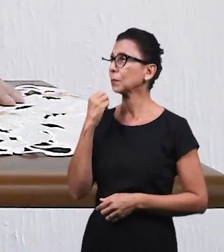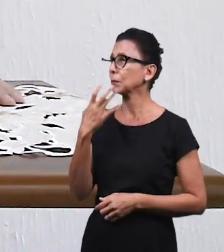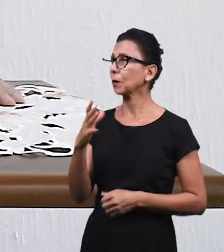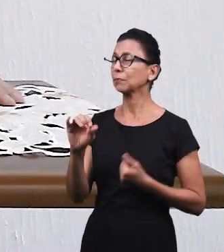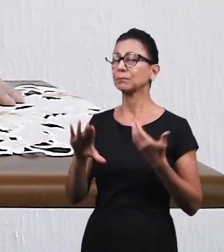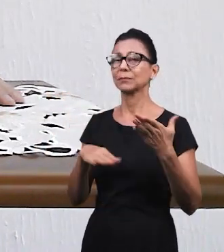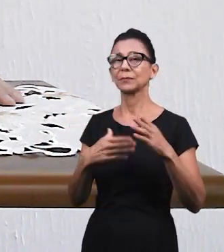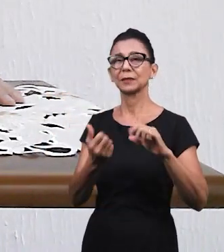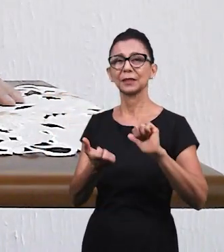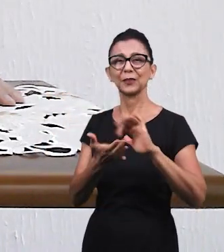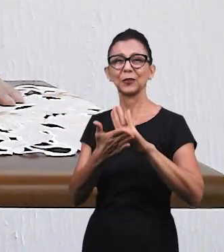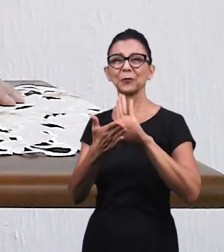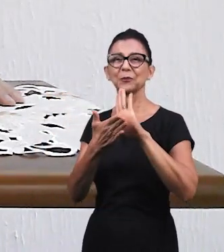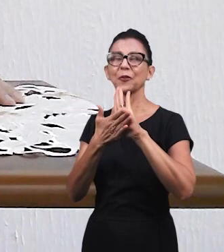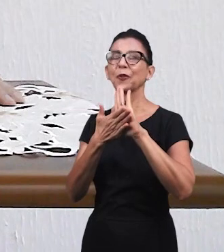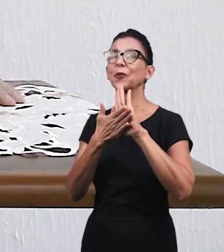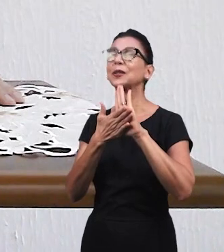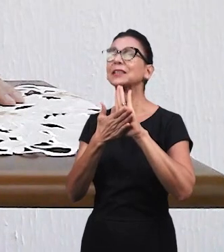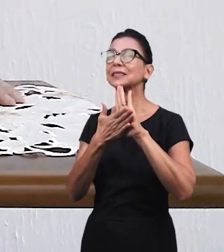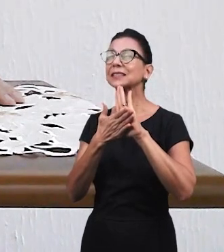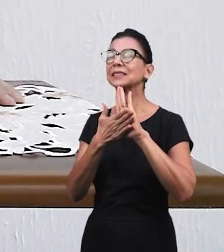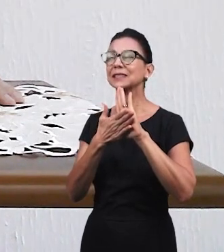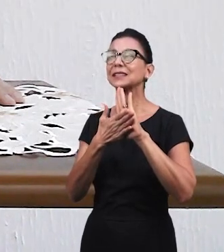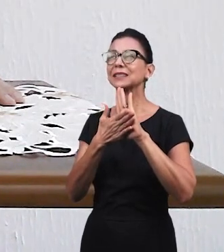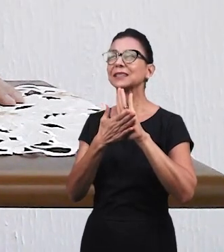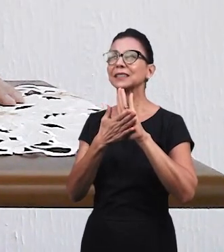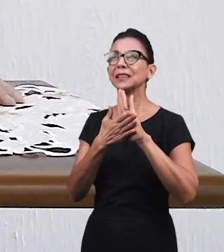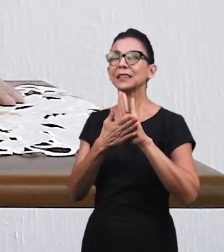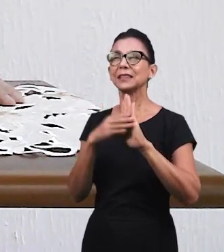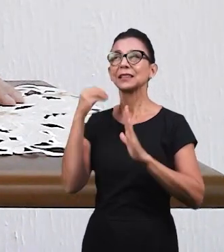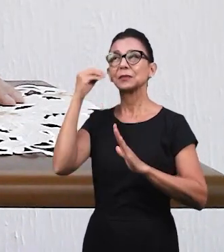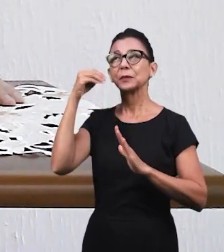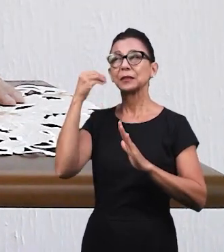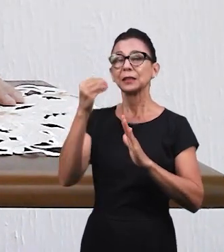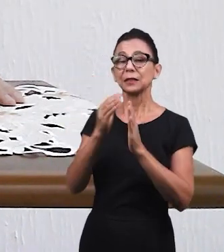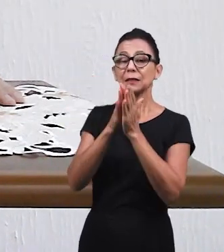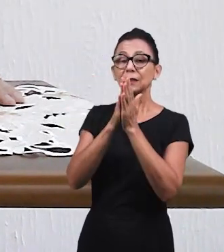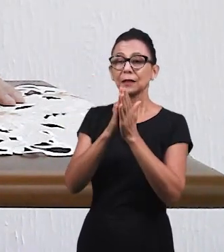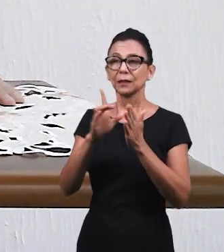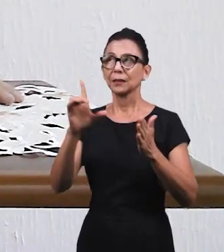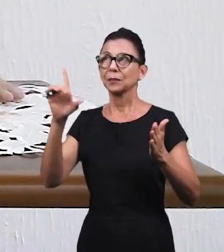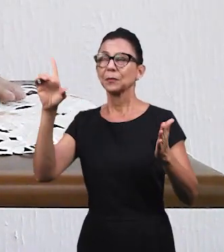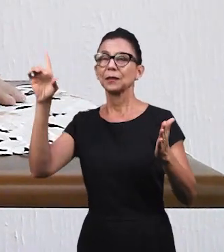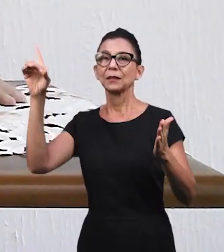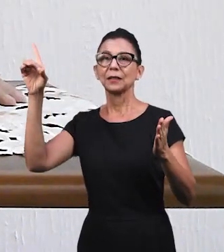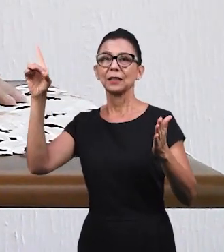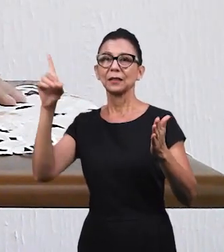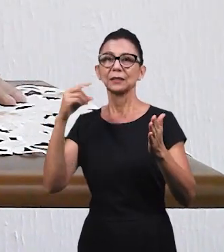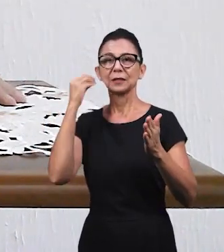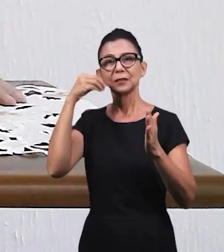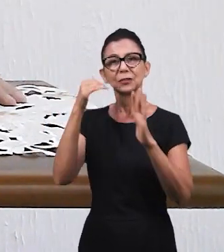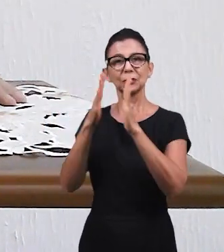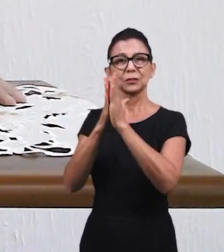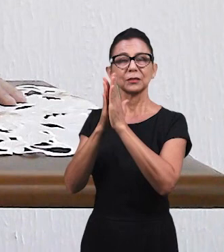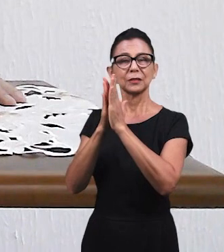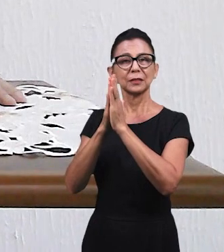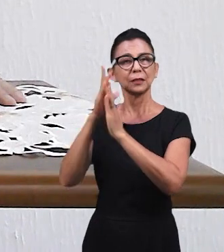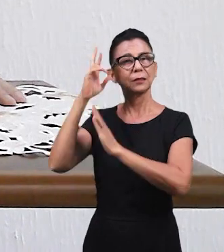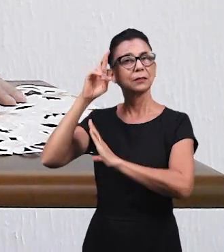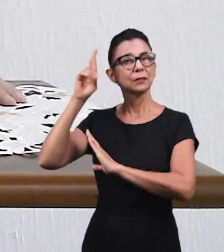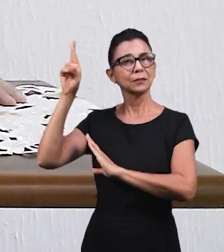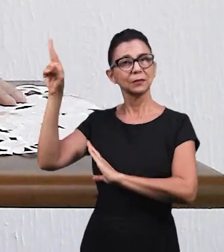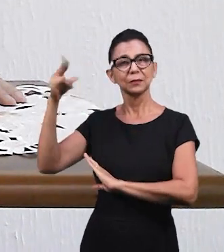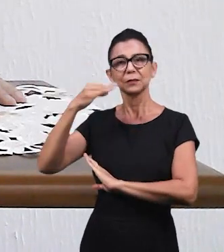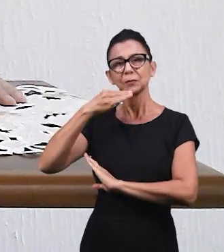петь хвалу Тебе, слышать Слово Твое, иметь опыт, когда Бог говорит к нам, опыт, когда